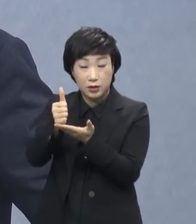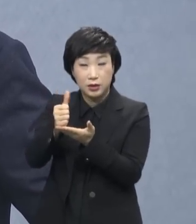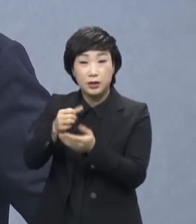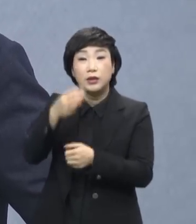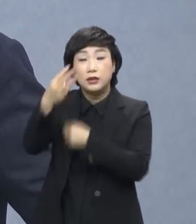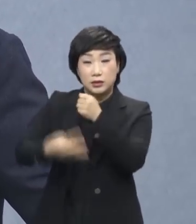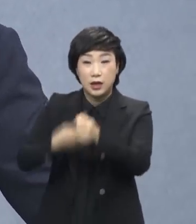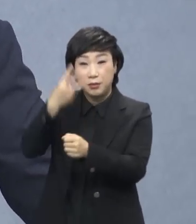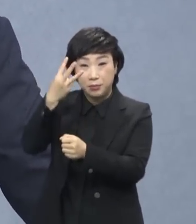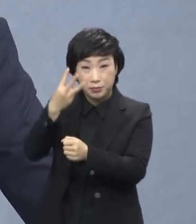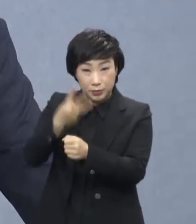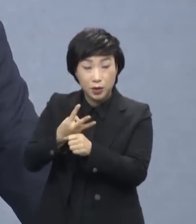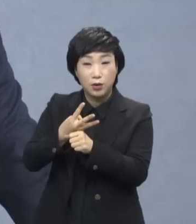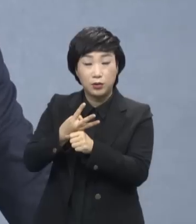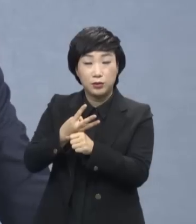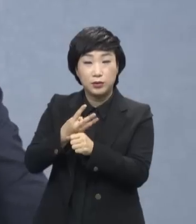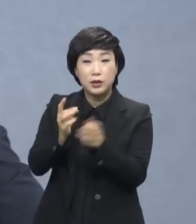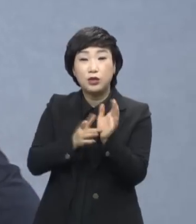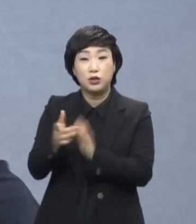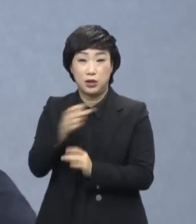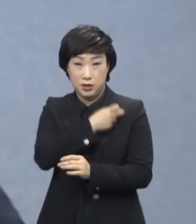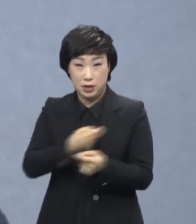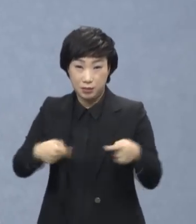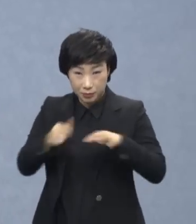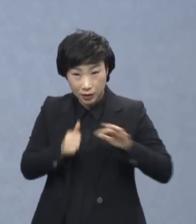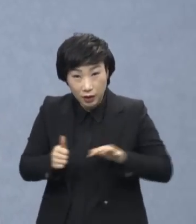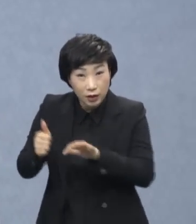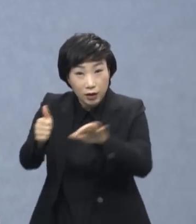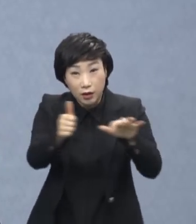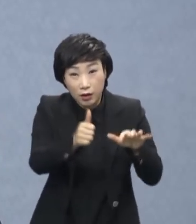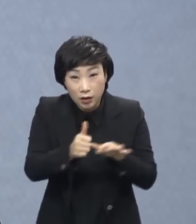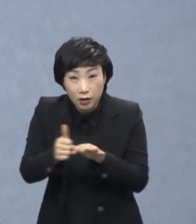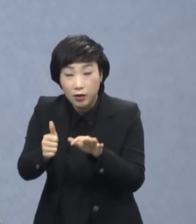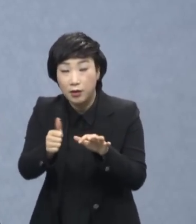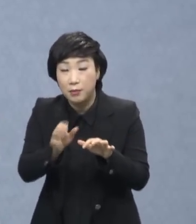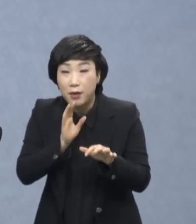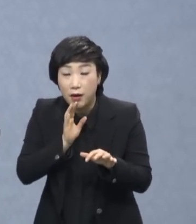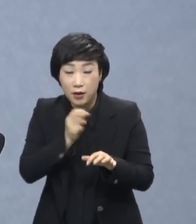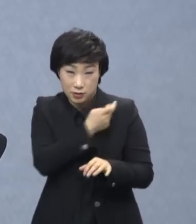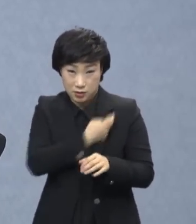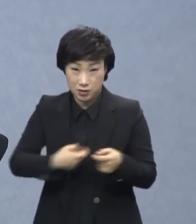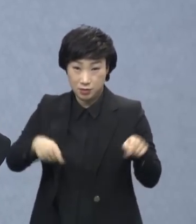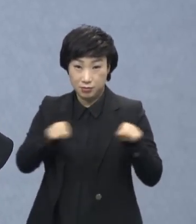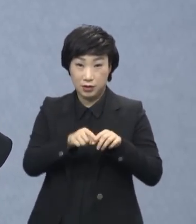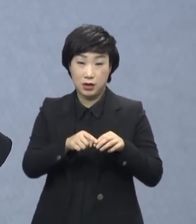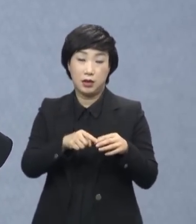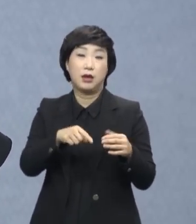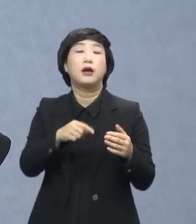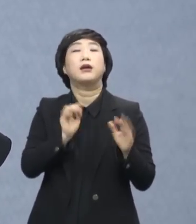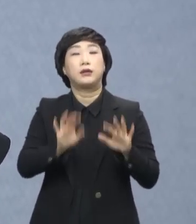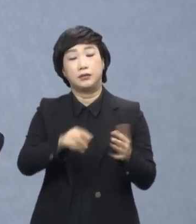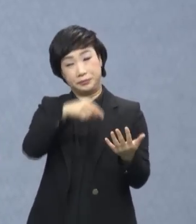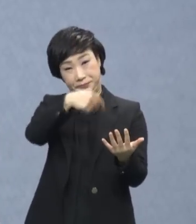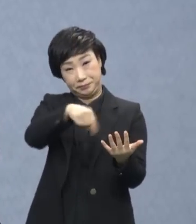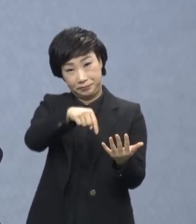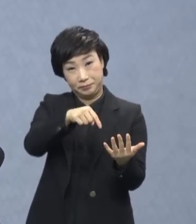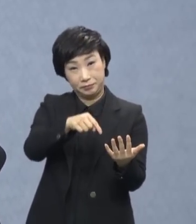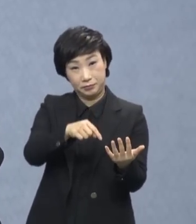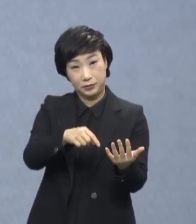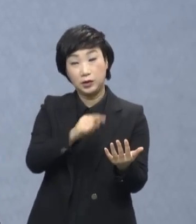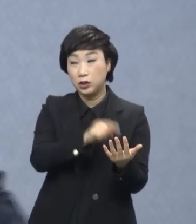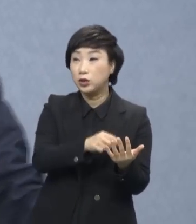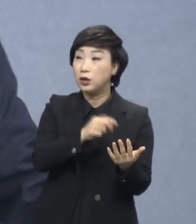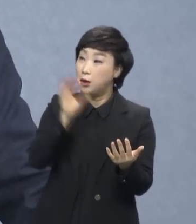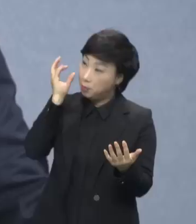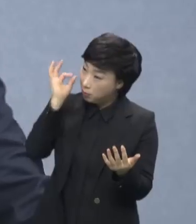3년 동안을 제자들을 데리고 다니면서 제자들과 함께 가르쳤어요.